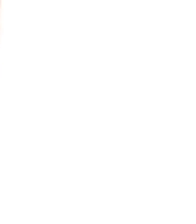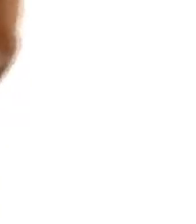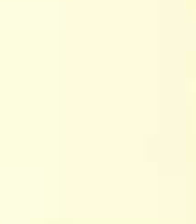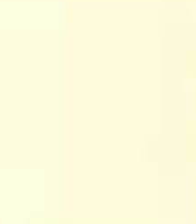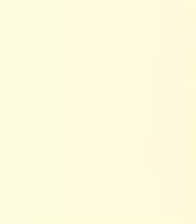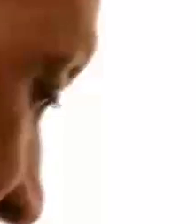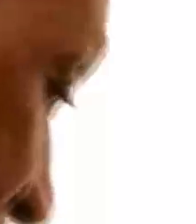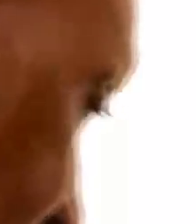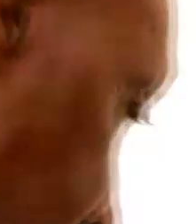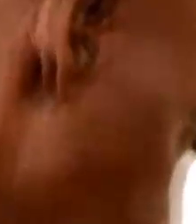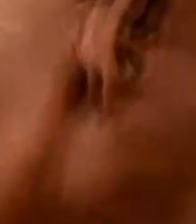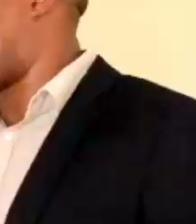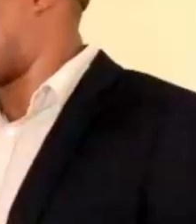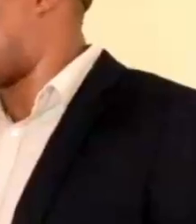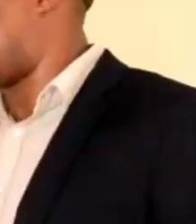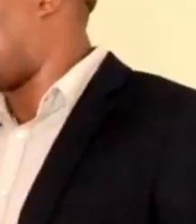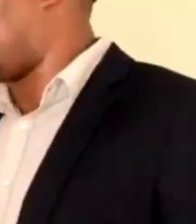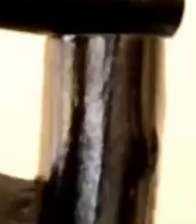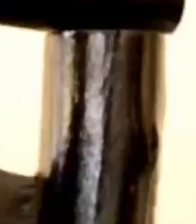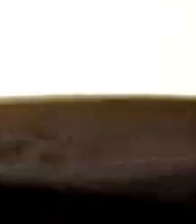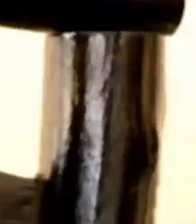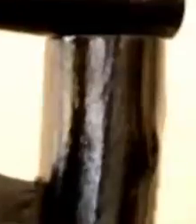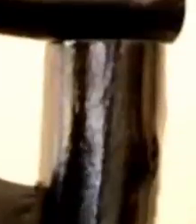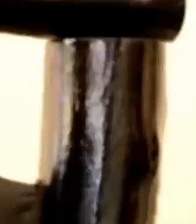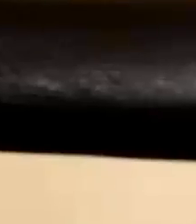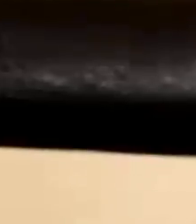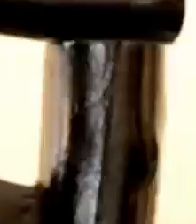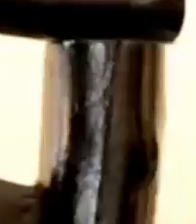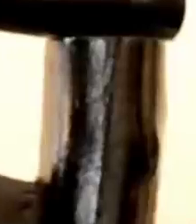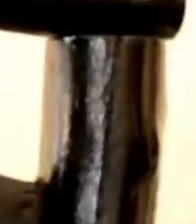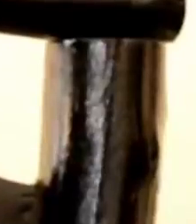iki kinyobwa ni wi mugabo yakivugira ari jambo.